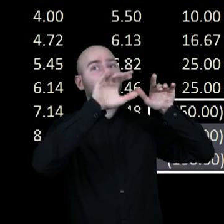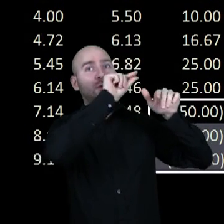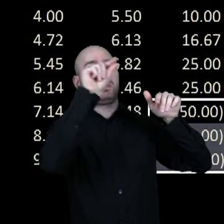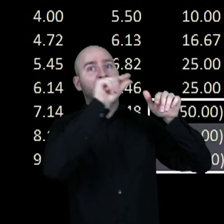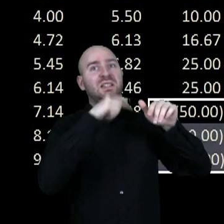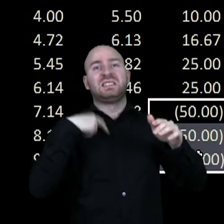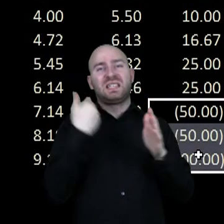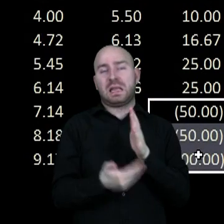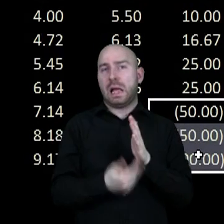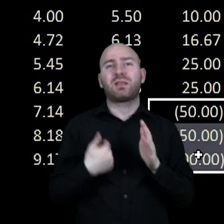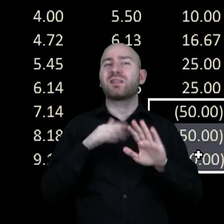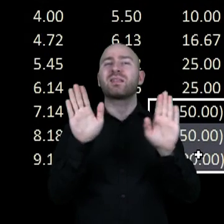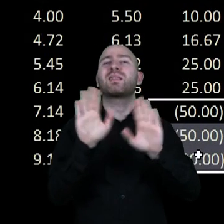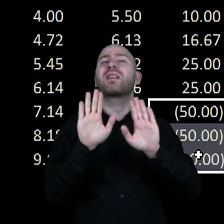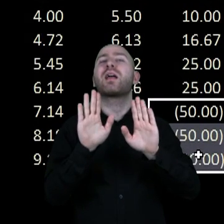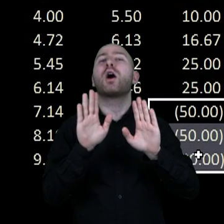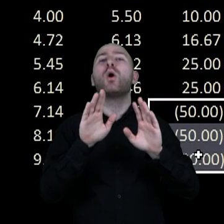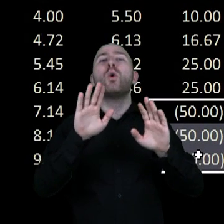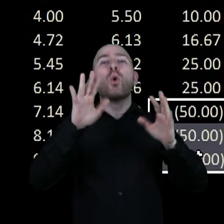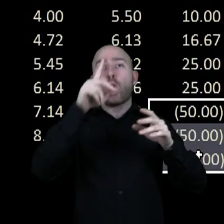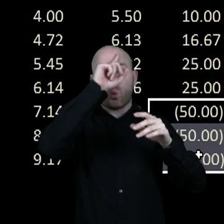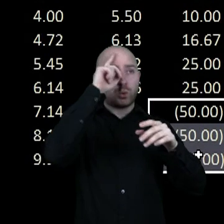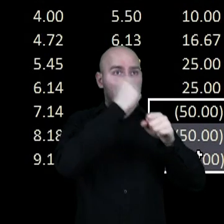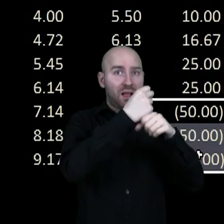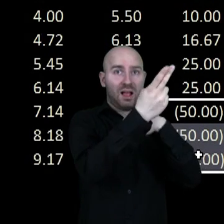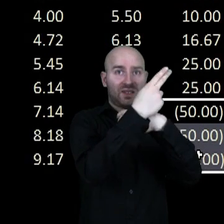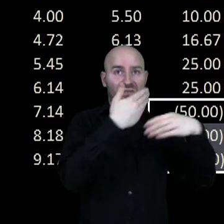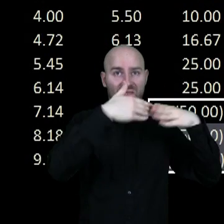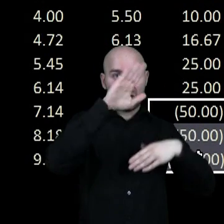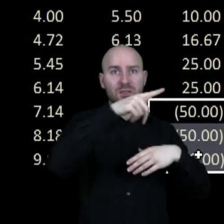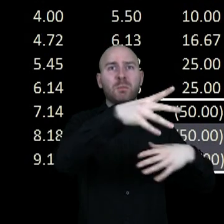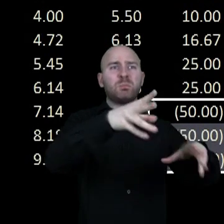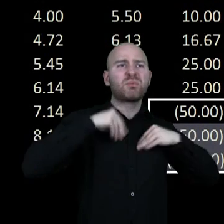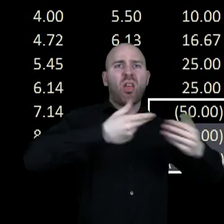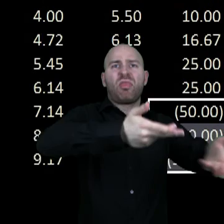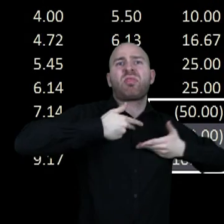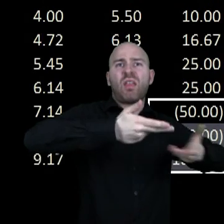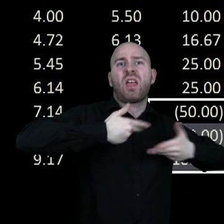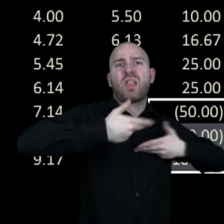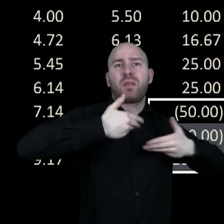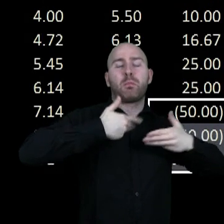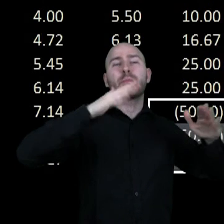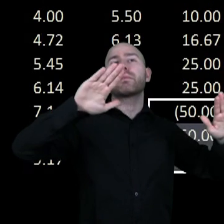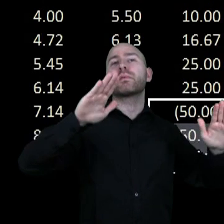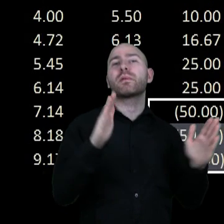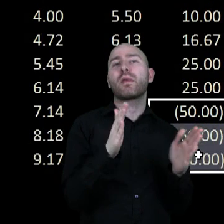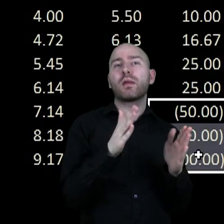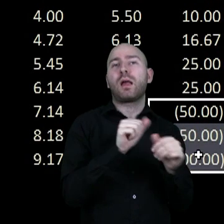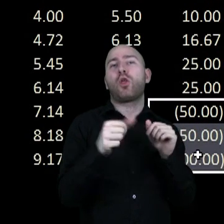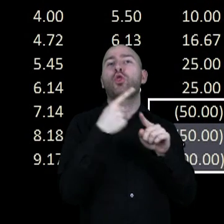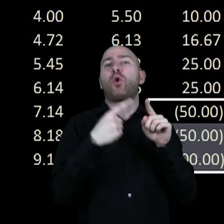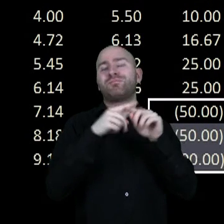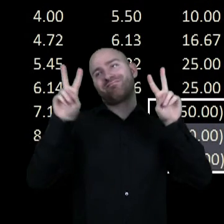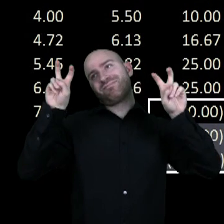kodu przestajemy zarabiać. Chodzi o to, że wydając zbyt dużo tracimy wydajność, bo w pewnym momencie nad programem pracuje tyle ludzi,